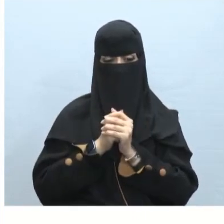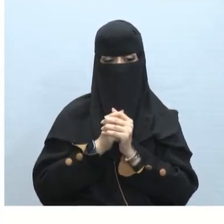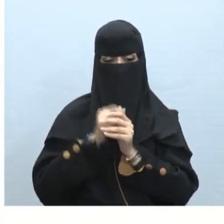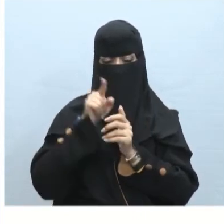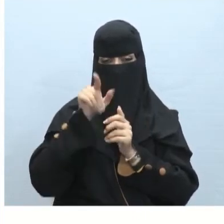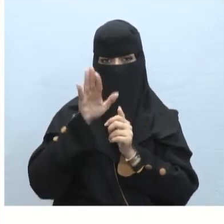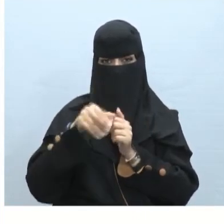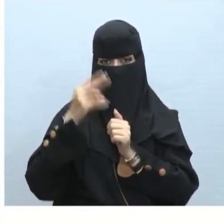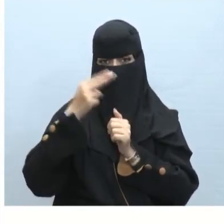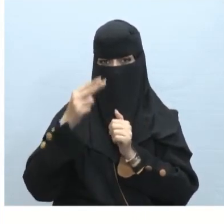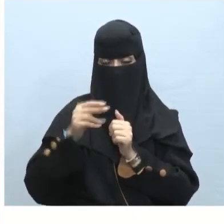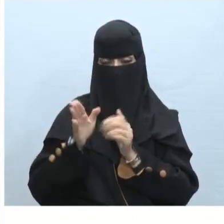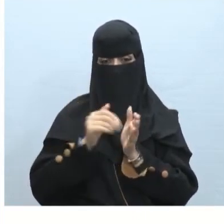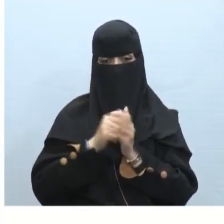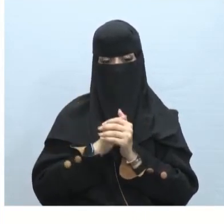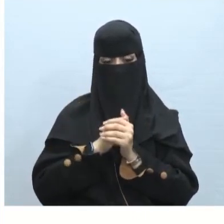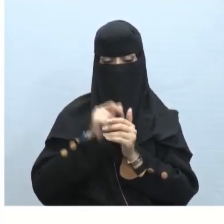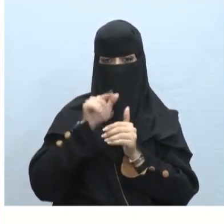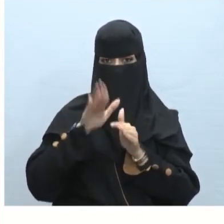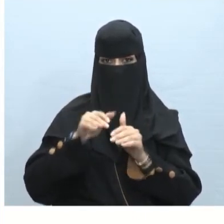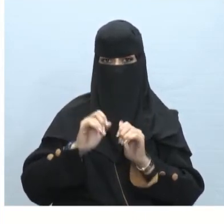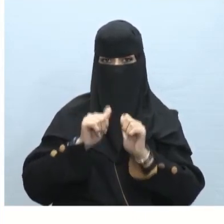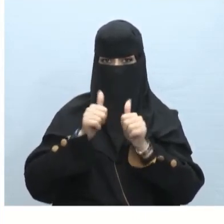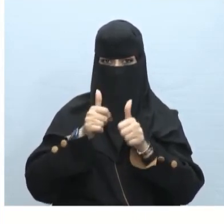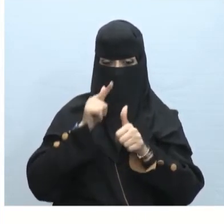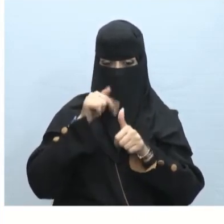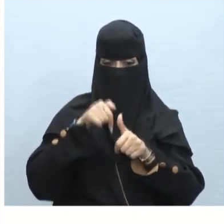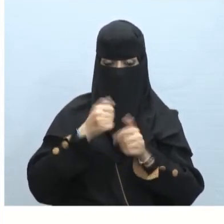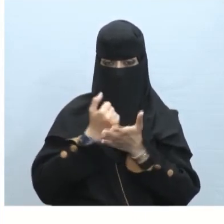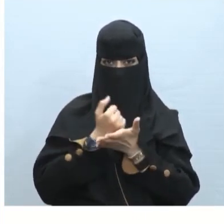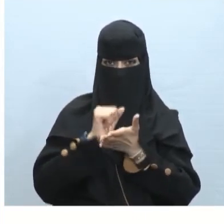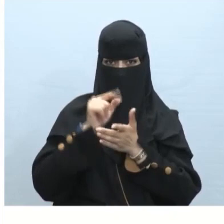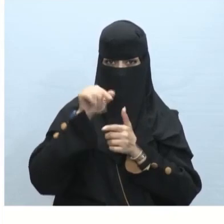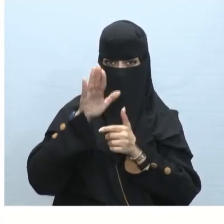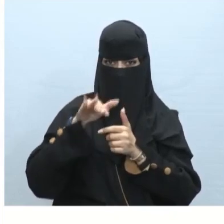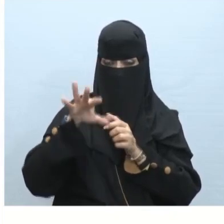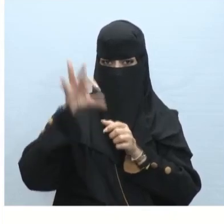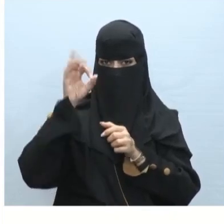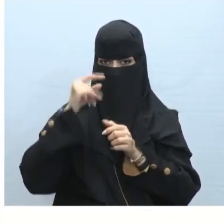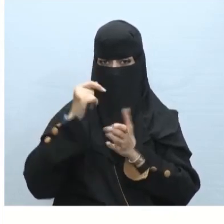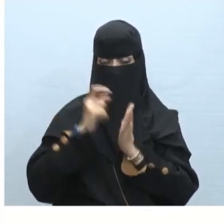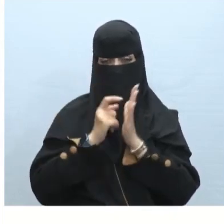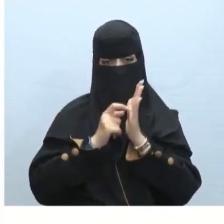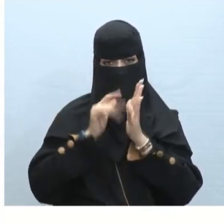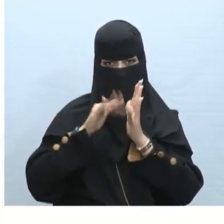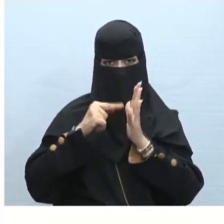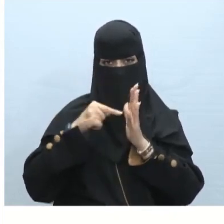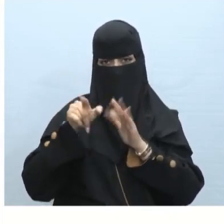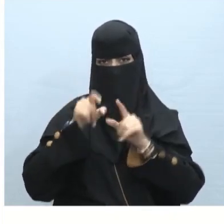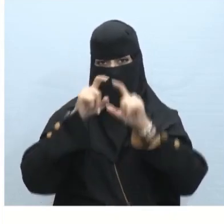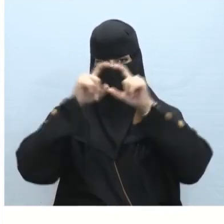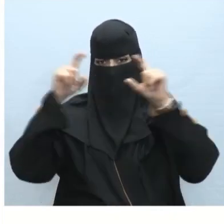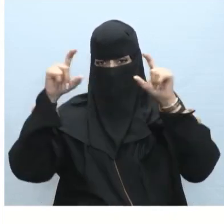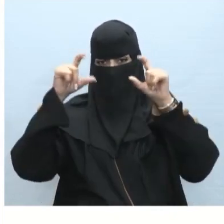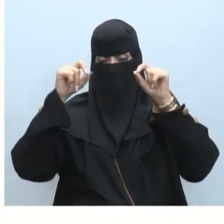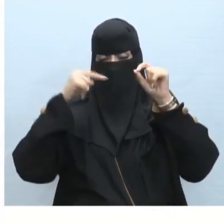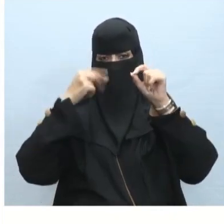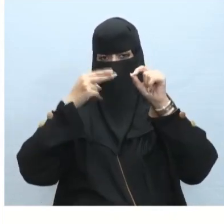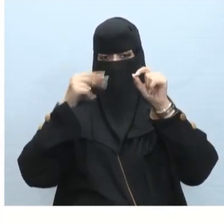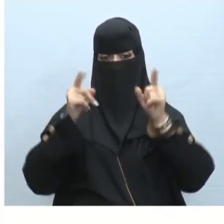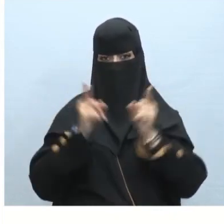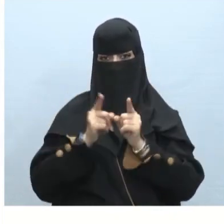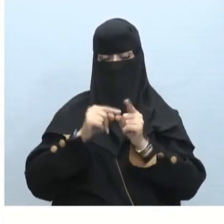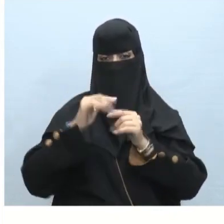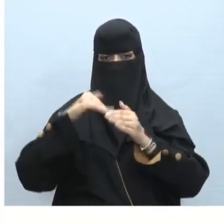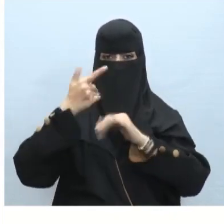هذا الرسم كذلك تستطيع حذف احد العناصر الموجوده واحد المربعات الموجوده بتحديد هذا